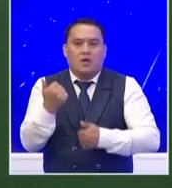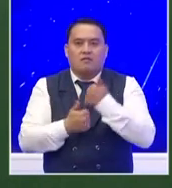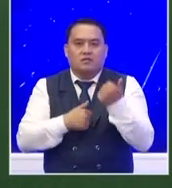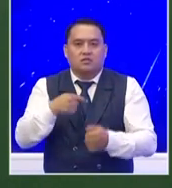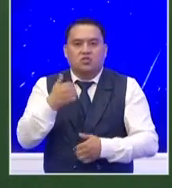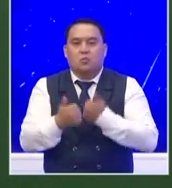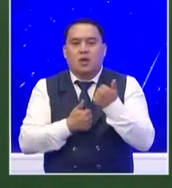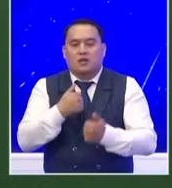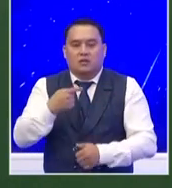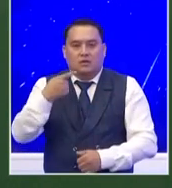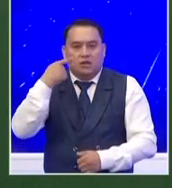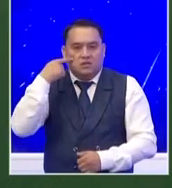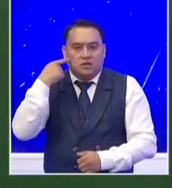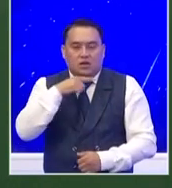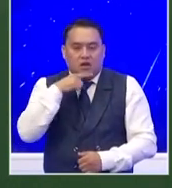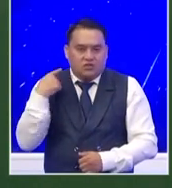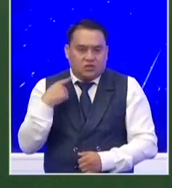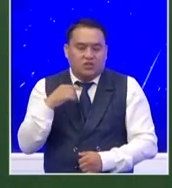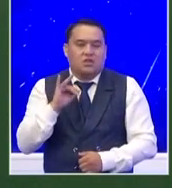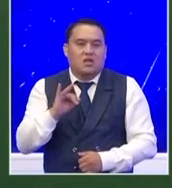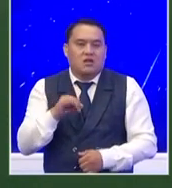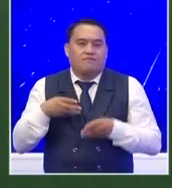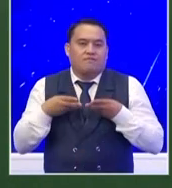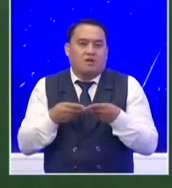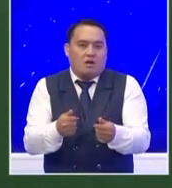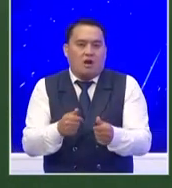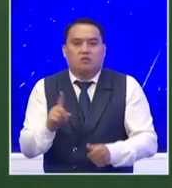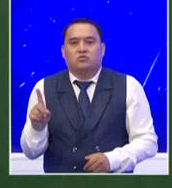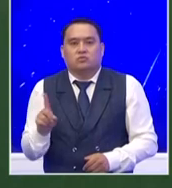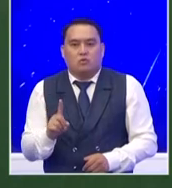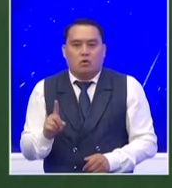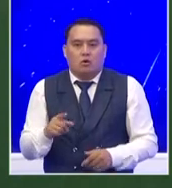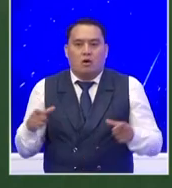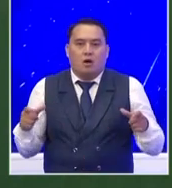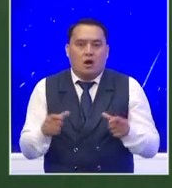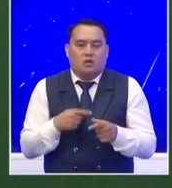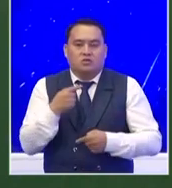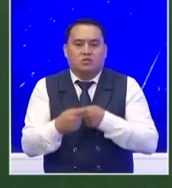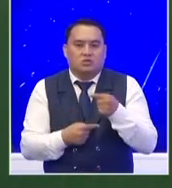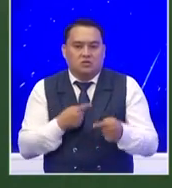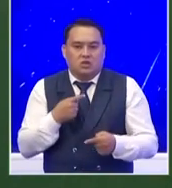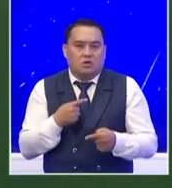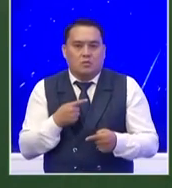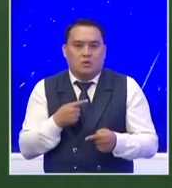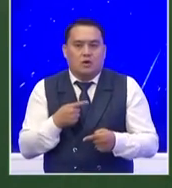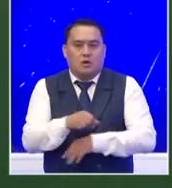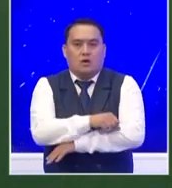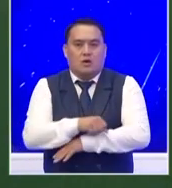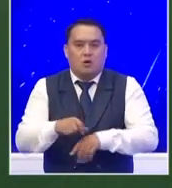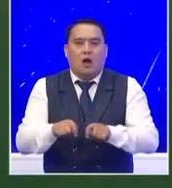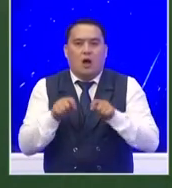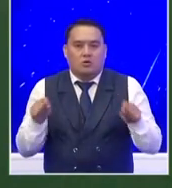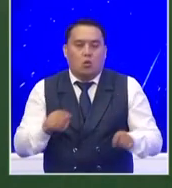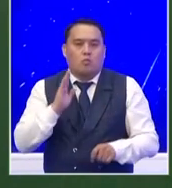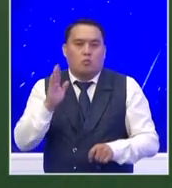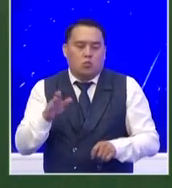чемпионата России. Также это влияет на то, что там карантин, чрезвычайная ситуация между границами откроют. Это